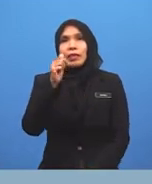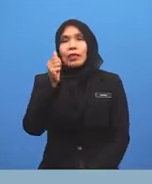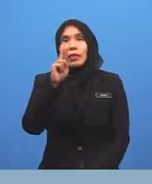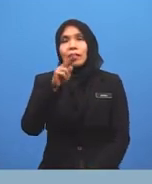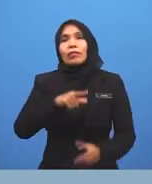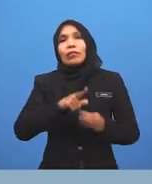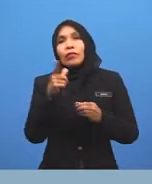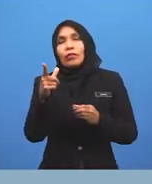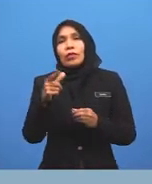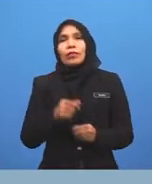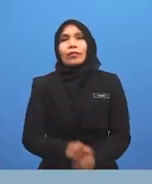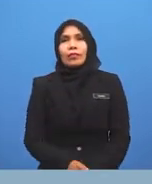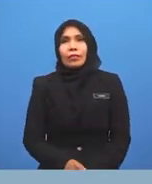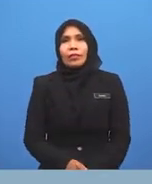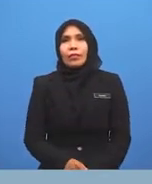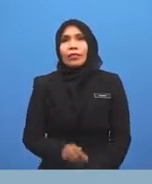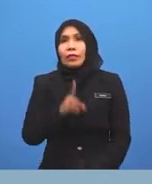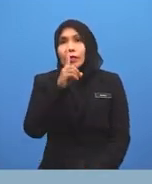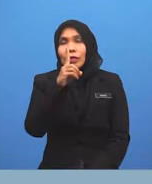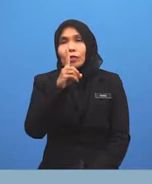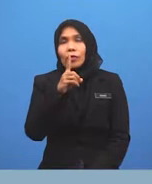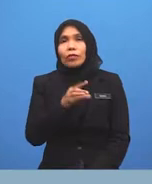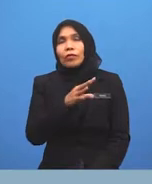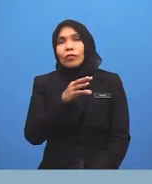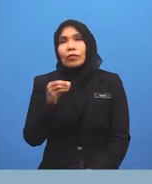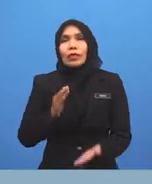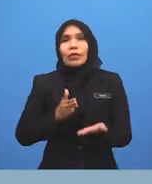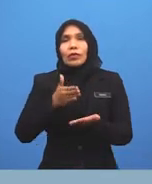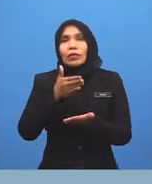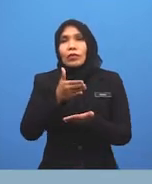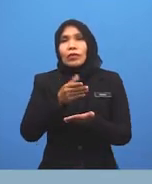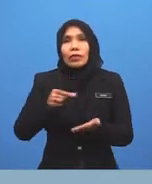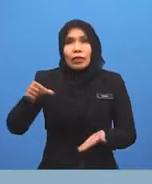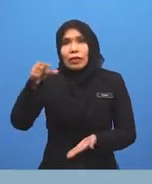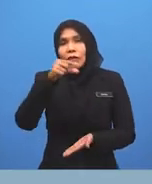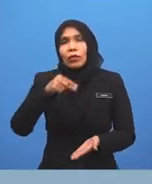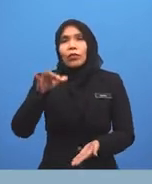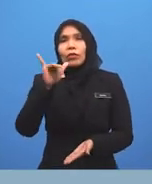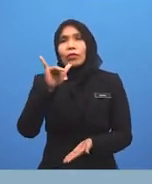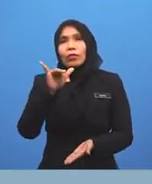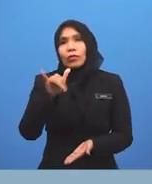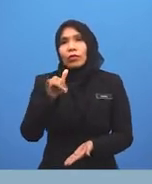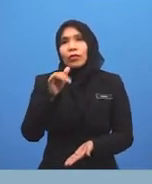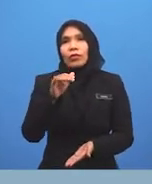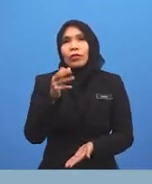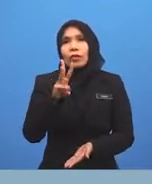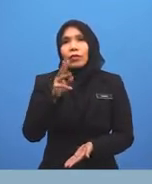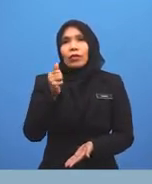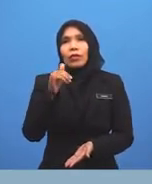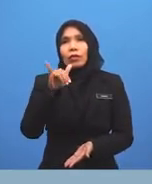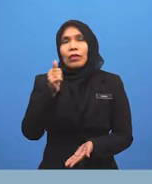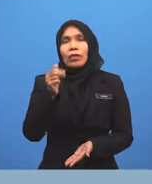Kemudian, arus mengalir menuju ke gelang gelincir 1 dan seterusnya ke gegelung wayar bahagian AB bagi